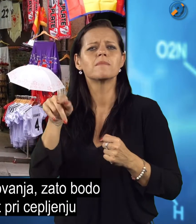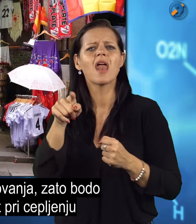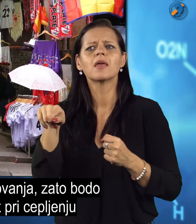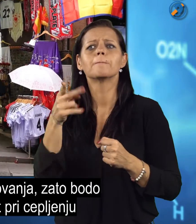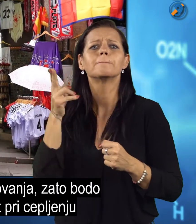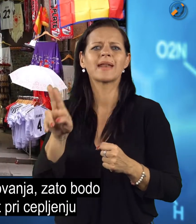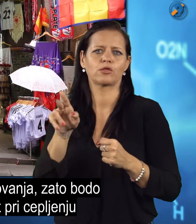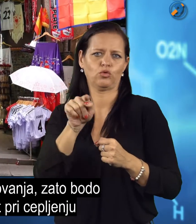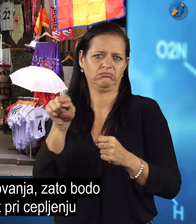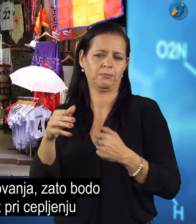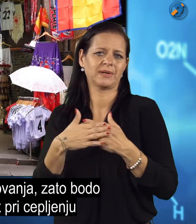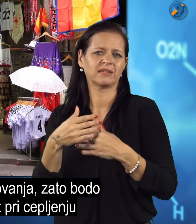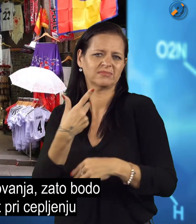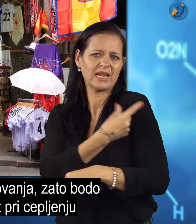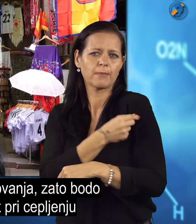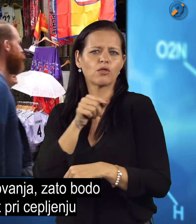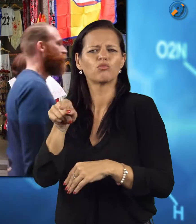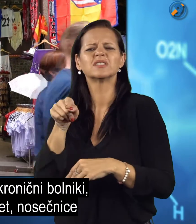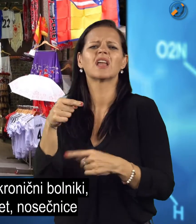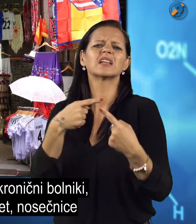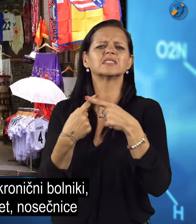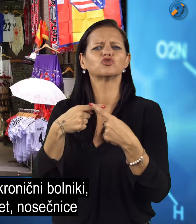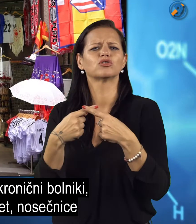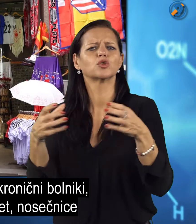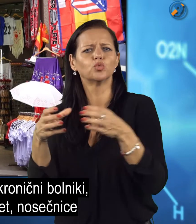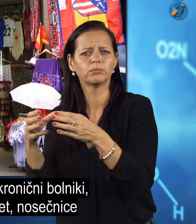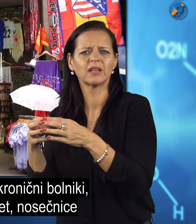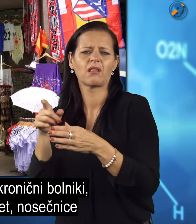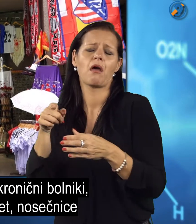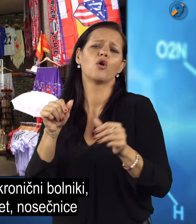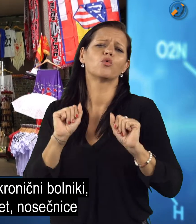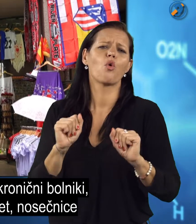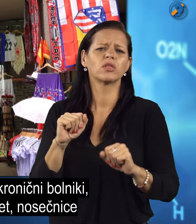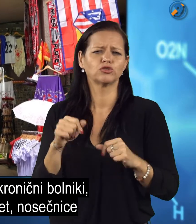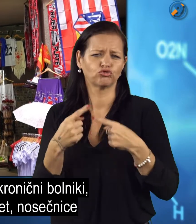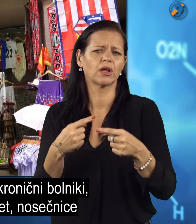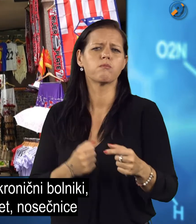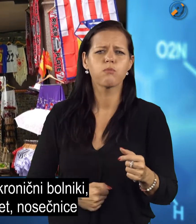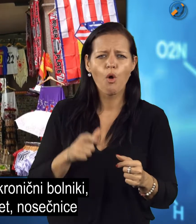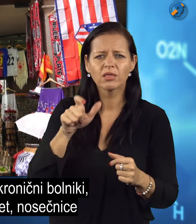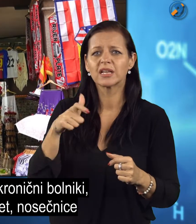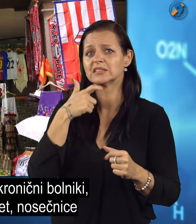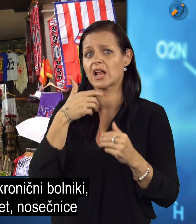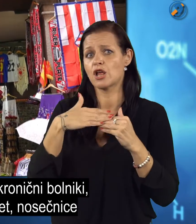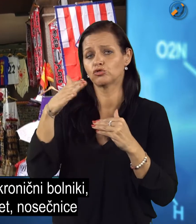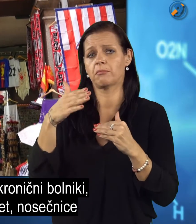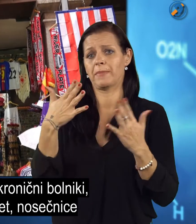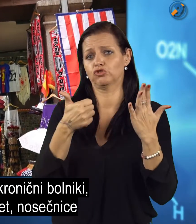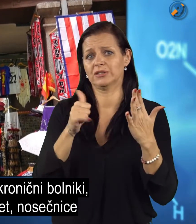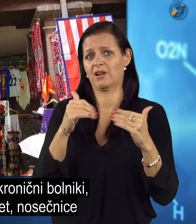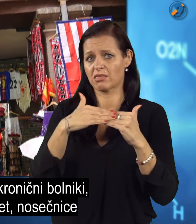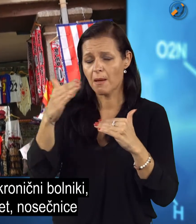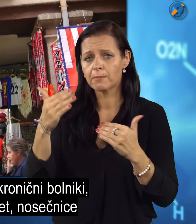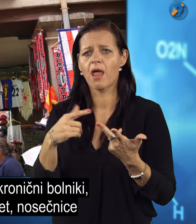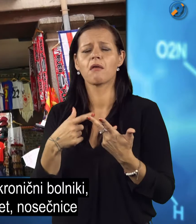pri cepljenju rizične skupine, kronični bolniki, starejši od 65 let, nosečnice